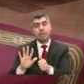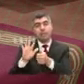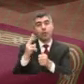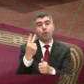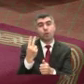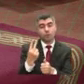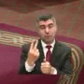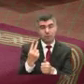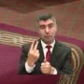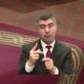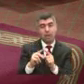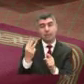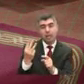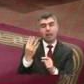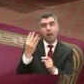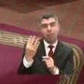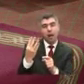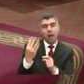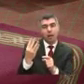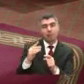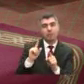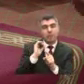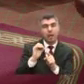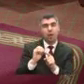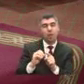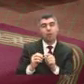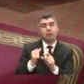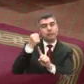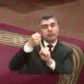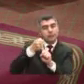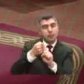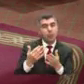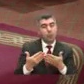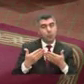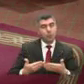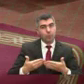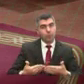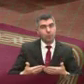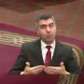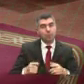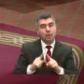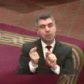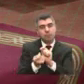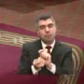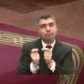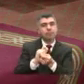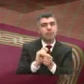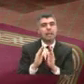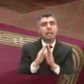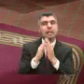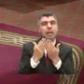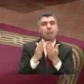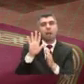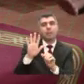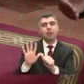السنة الثالثة والرابعة بدينا فيهم هذا الدخول 2019، ونشتغل اليوم في إعادة النظر في كتب ديال الخامسة